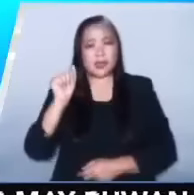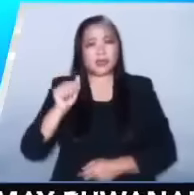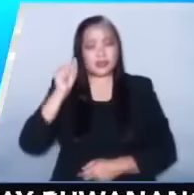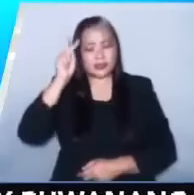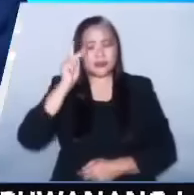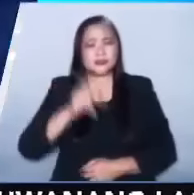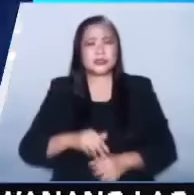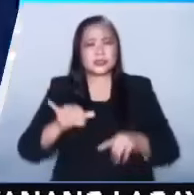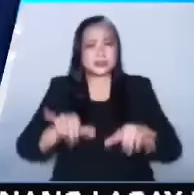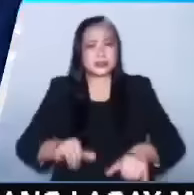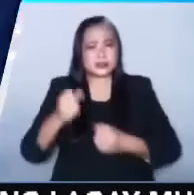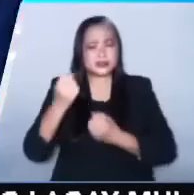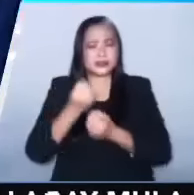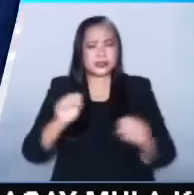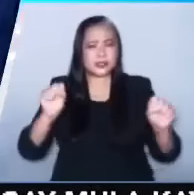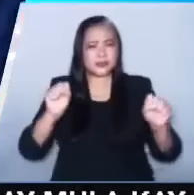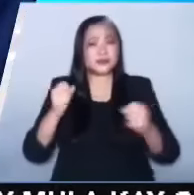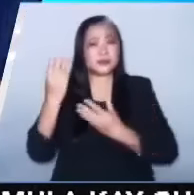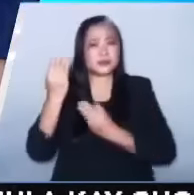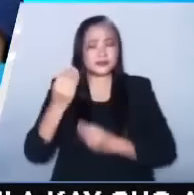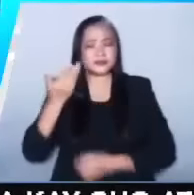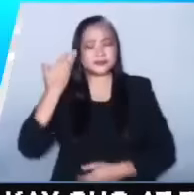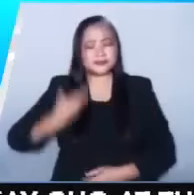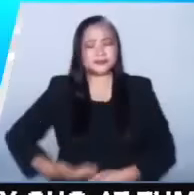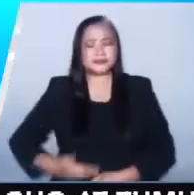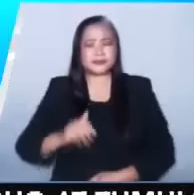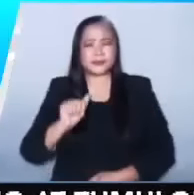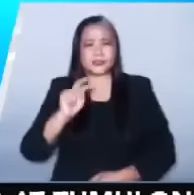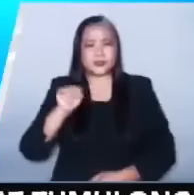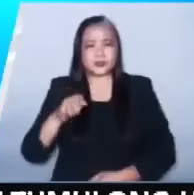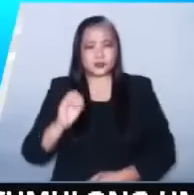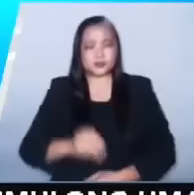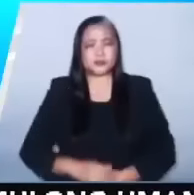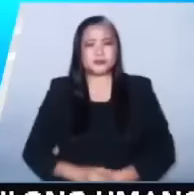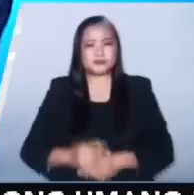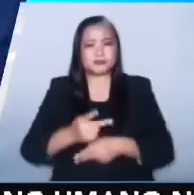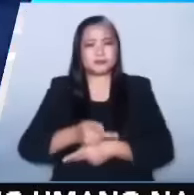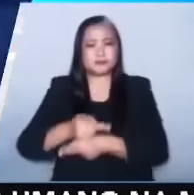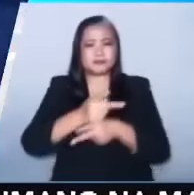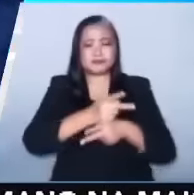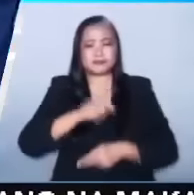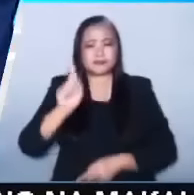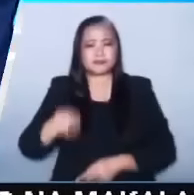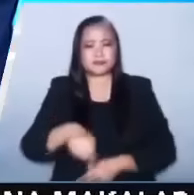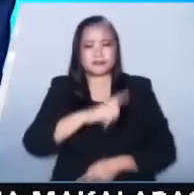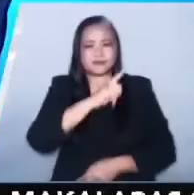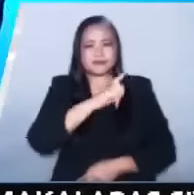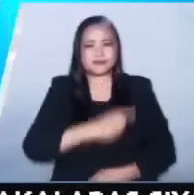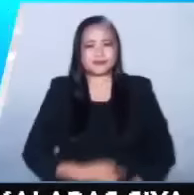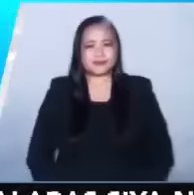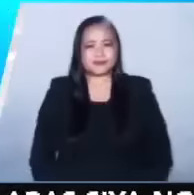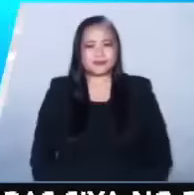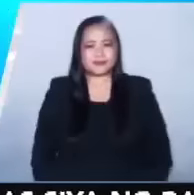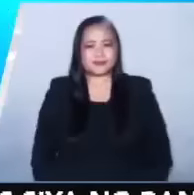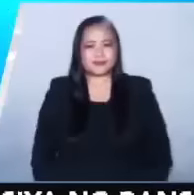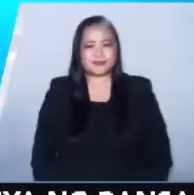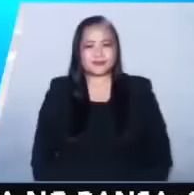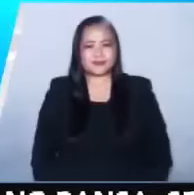updated. Ako po si Anjo Pertiera. Know the weather before you go. Para mag-safe lagi, mga